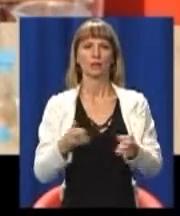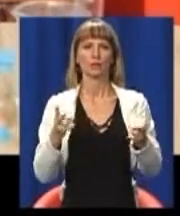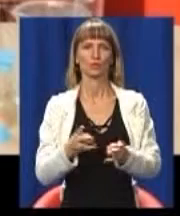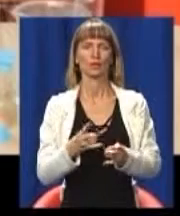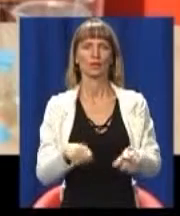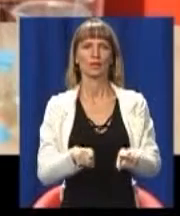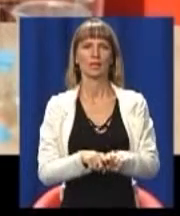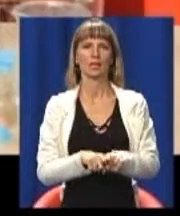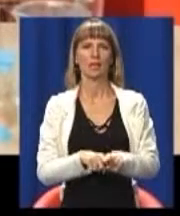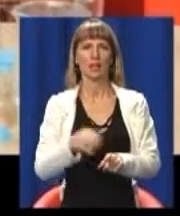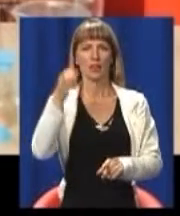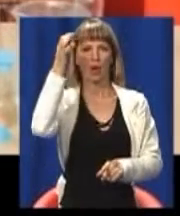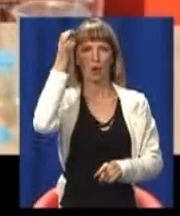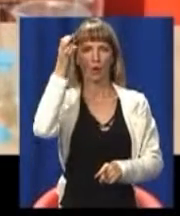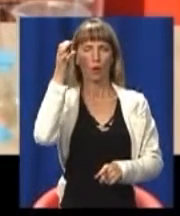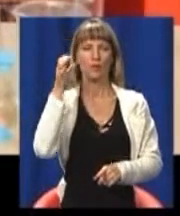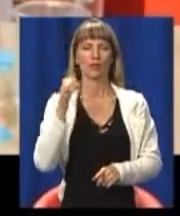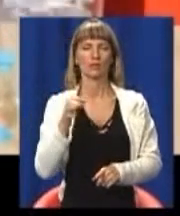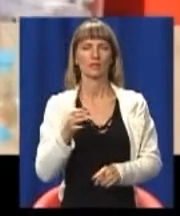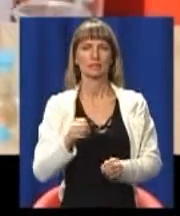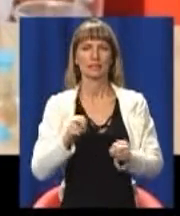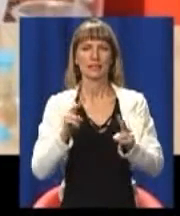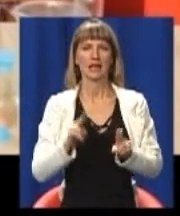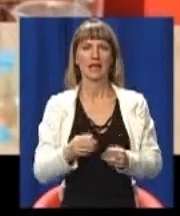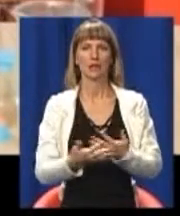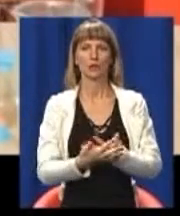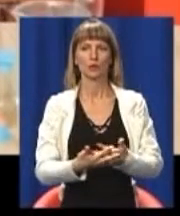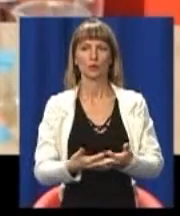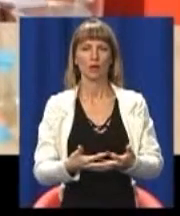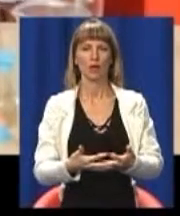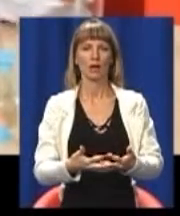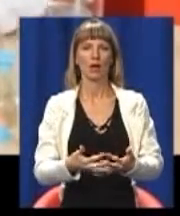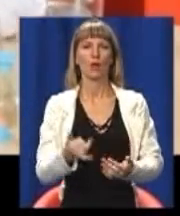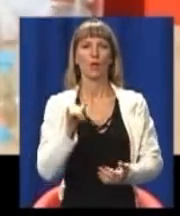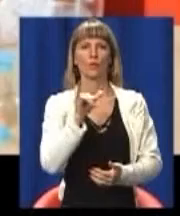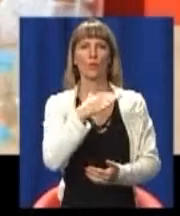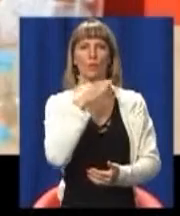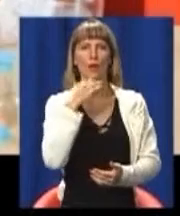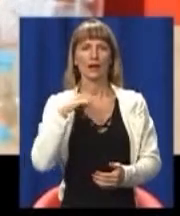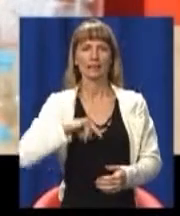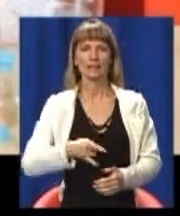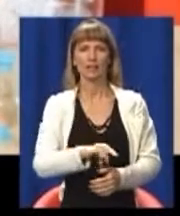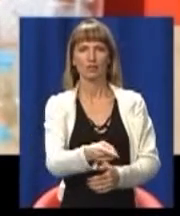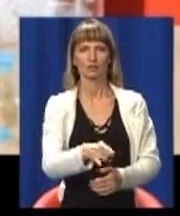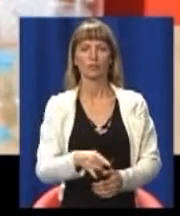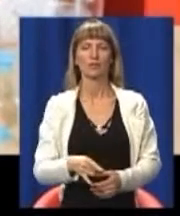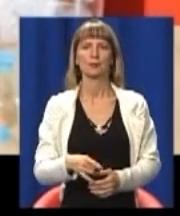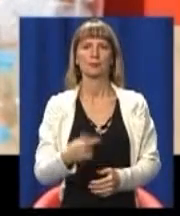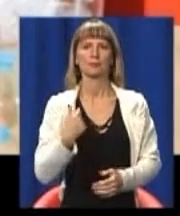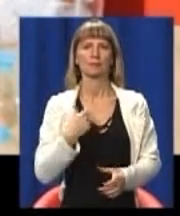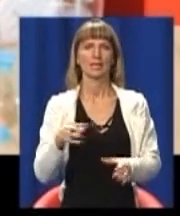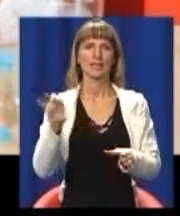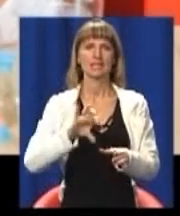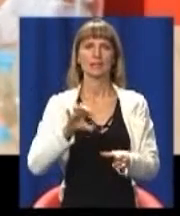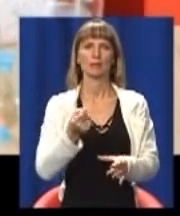такий, такий науковий дуршлаг, такий спеціальний. Бачите, в ньому є багато дірочок. Ми туди насипаємо